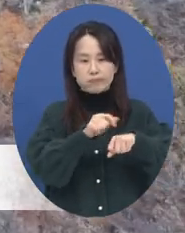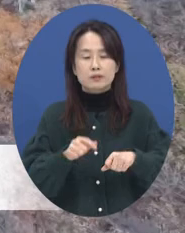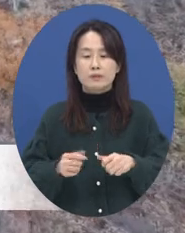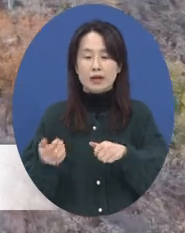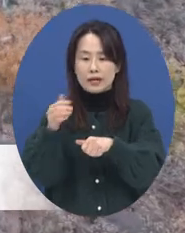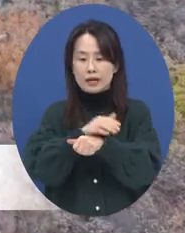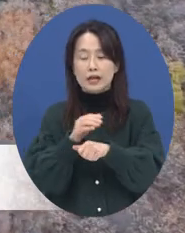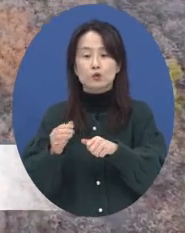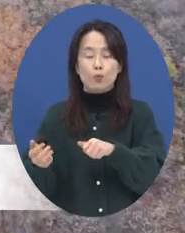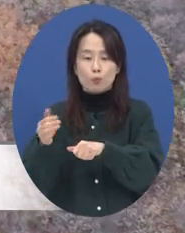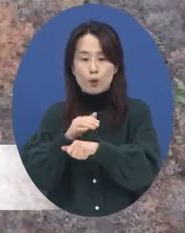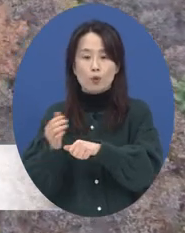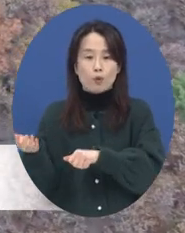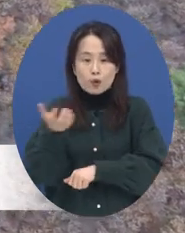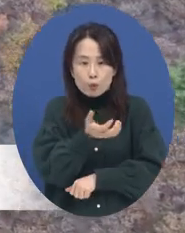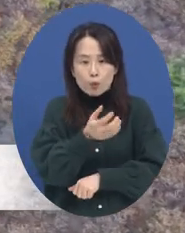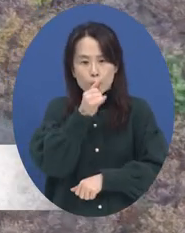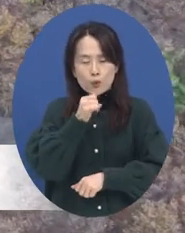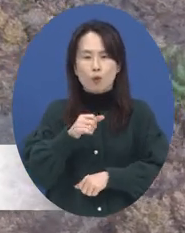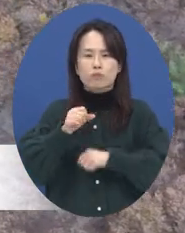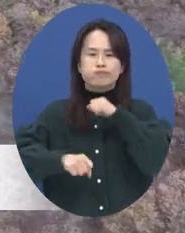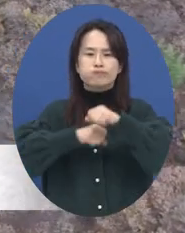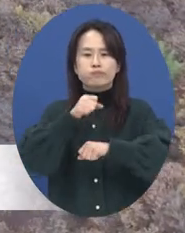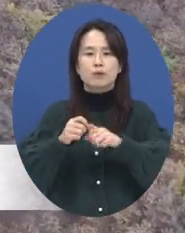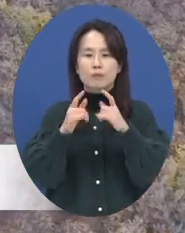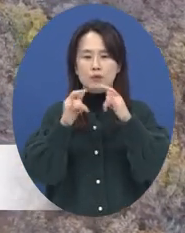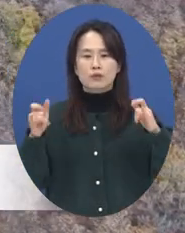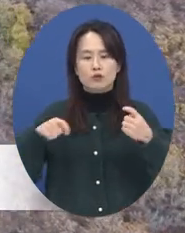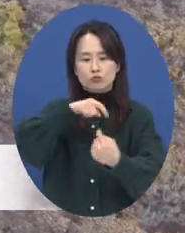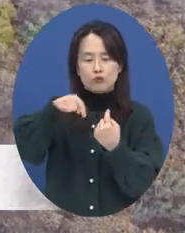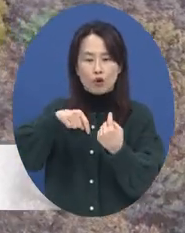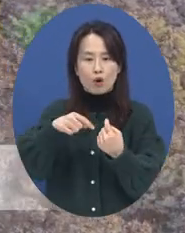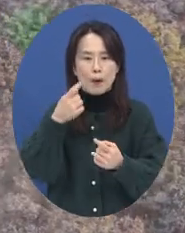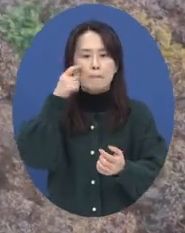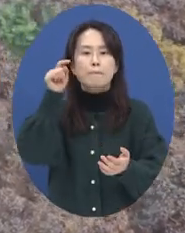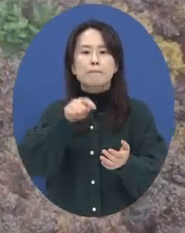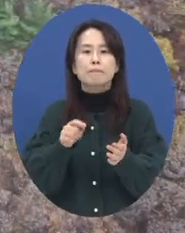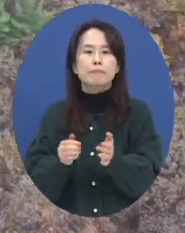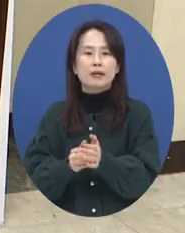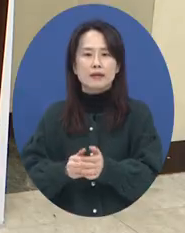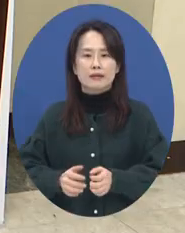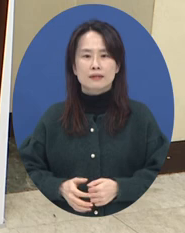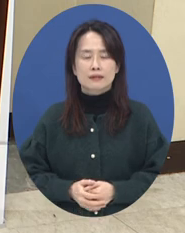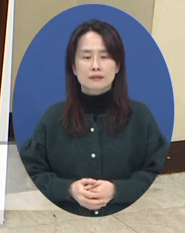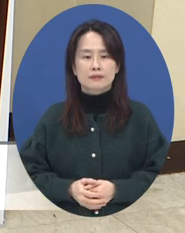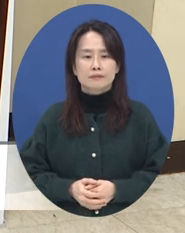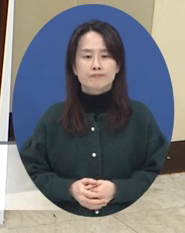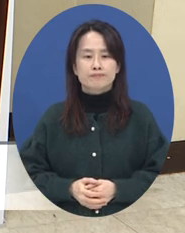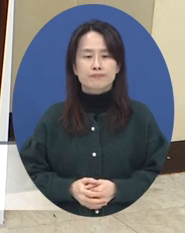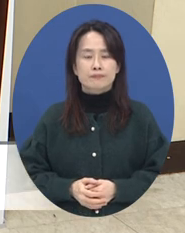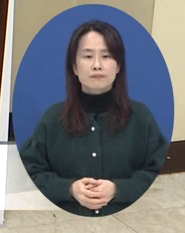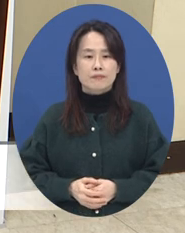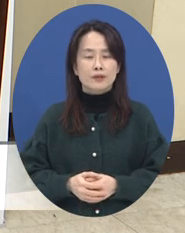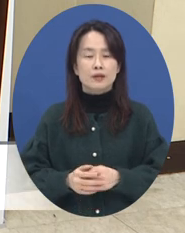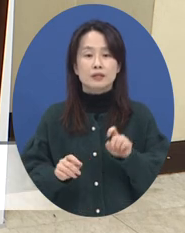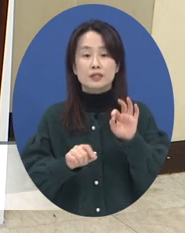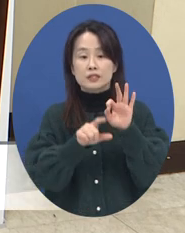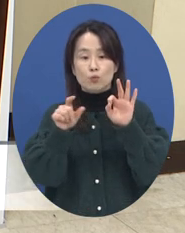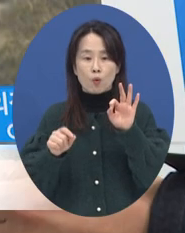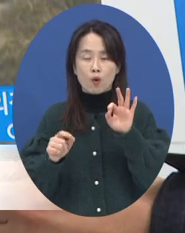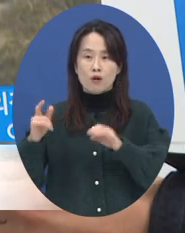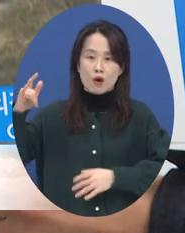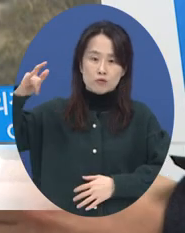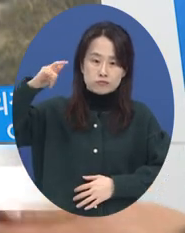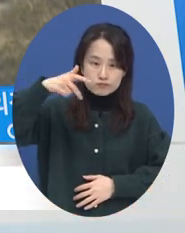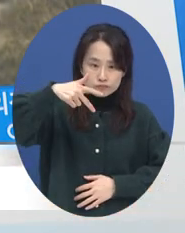이장하거나 무단으로 야영장을 운영 중인 곳도 경기도 특사경에 덜미를 잡혔습니다. 경기도는 지난 10월